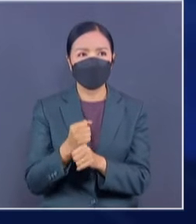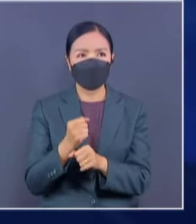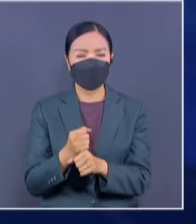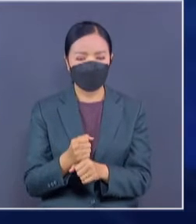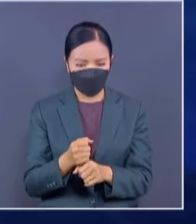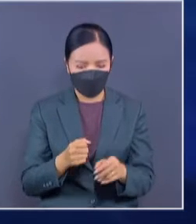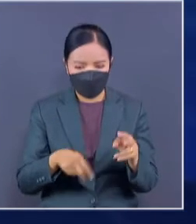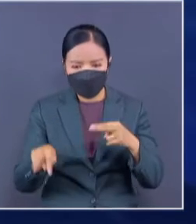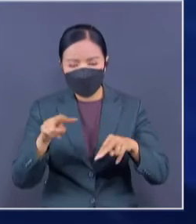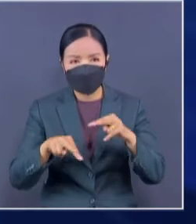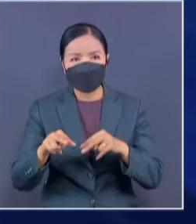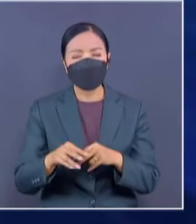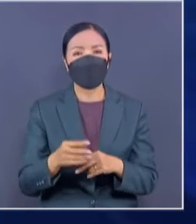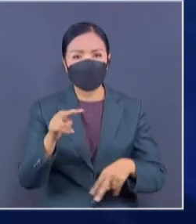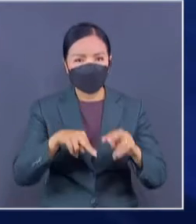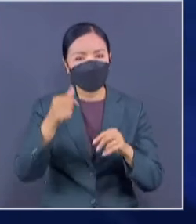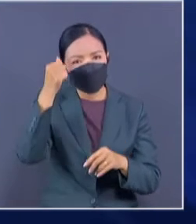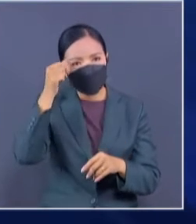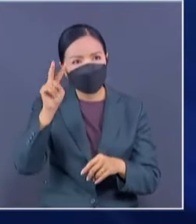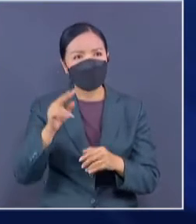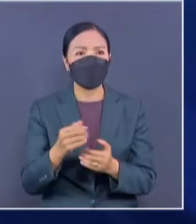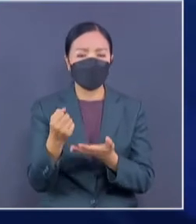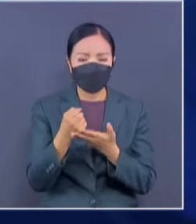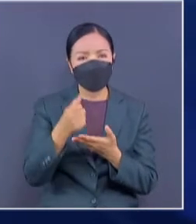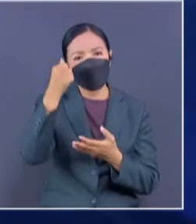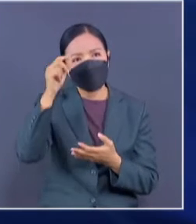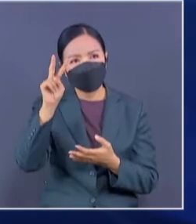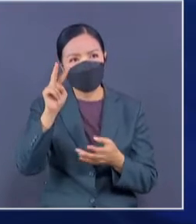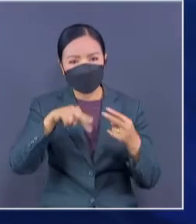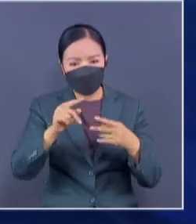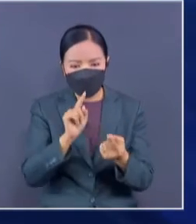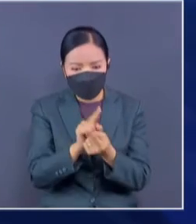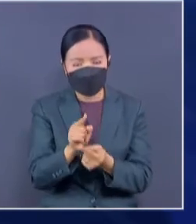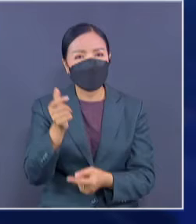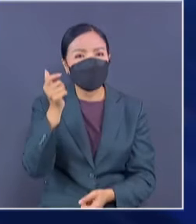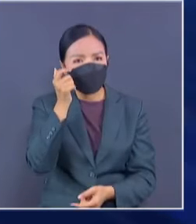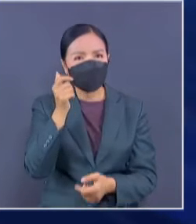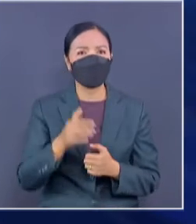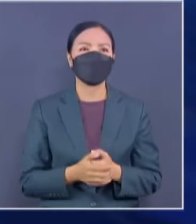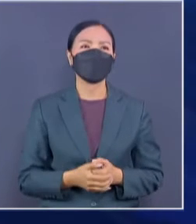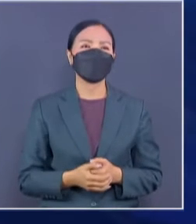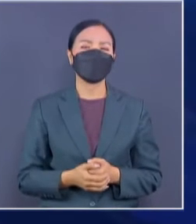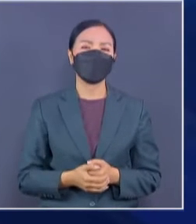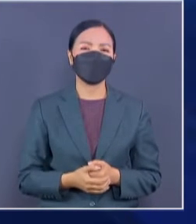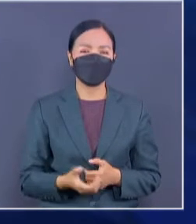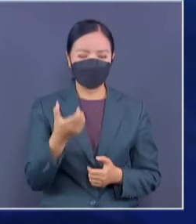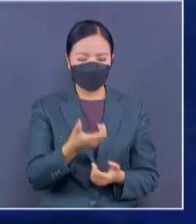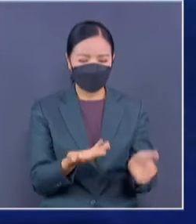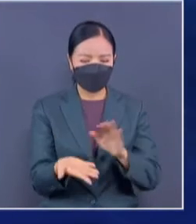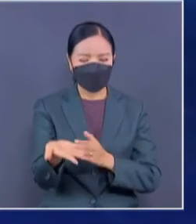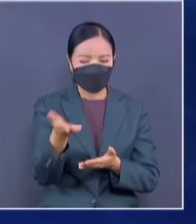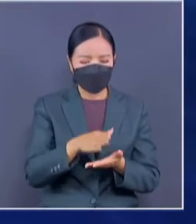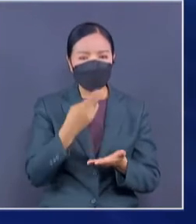พื่อค้นหาไม่ใช่แค่แป๊บๆเพราะช่วยกันถึง2วันเต็มฮะปฏิบัติการค้นหาโทรศัพท์มือถือเครื่องนี้2วัน